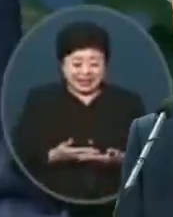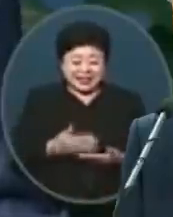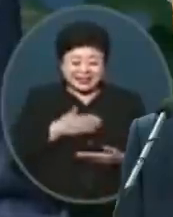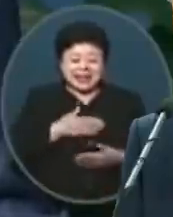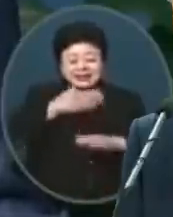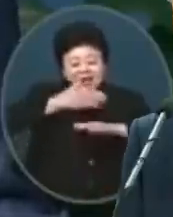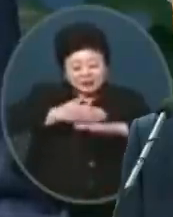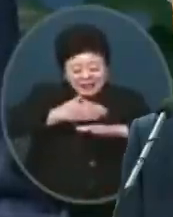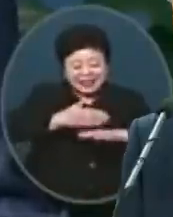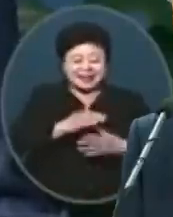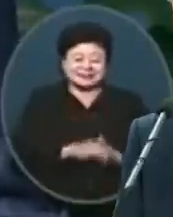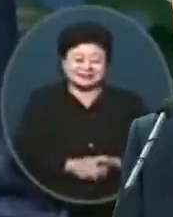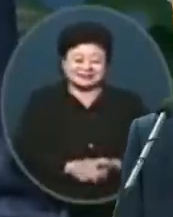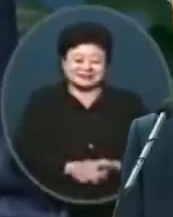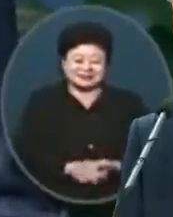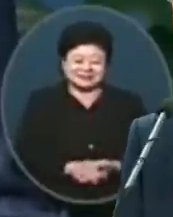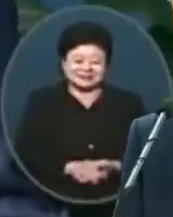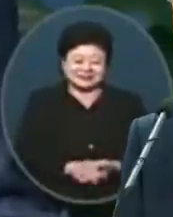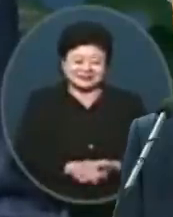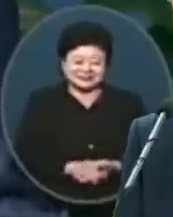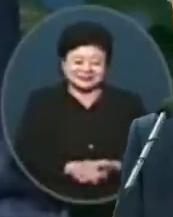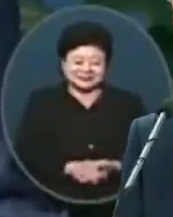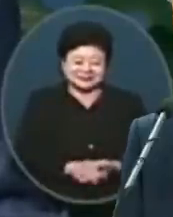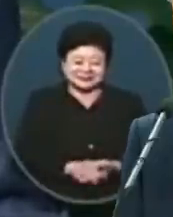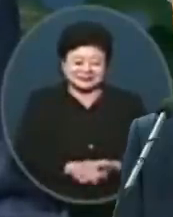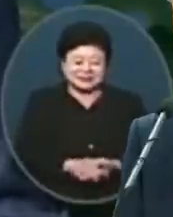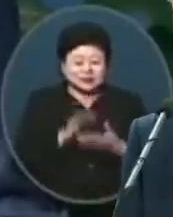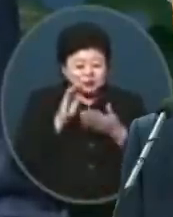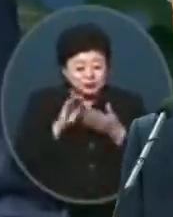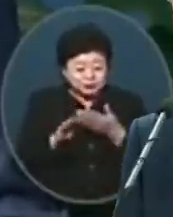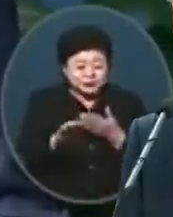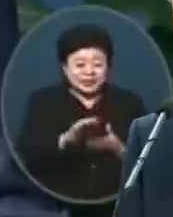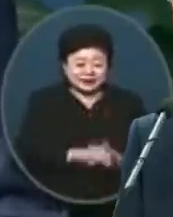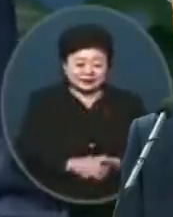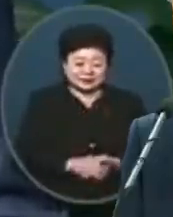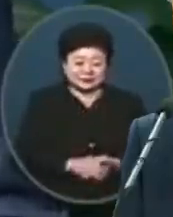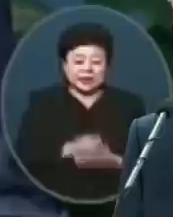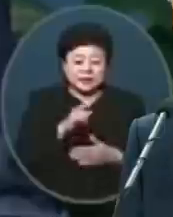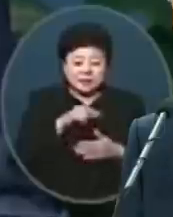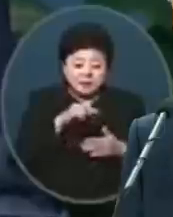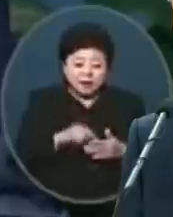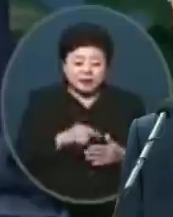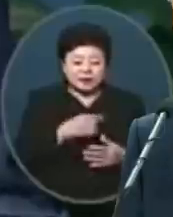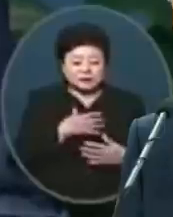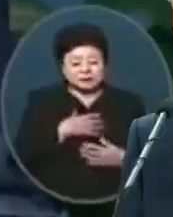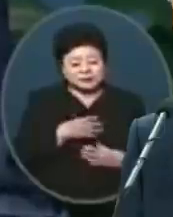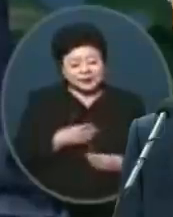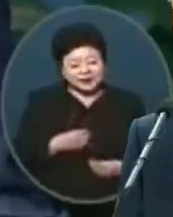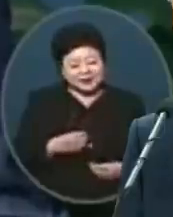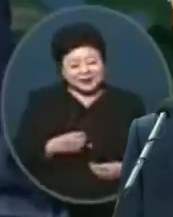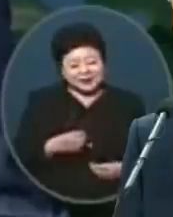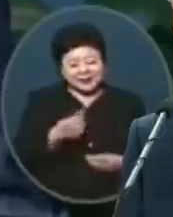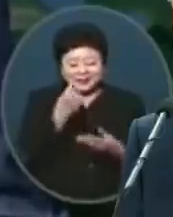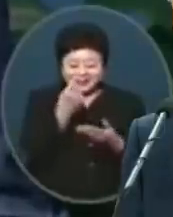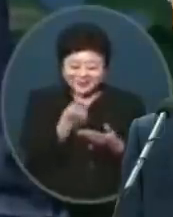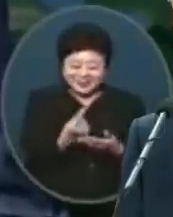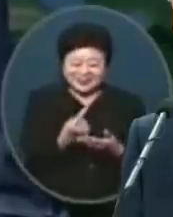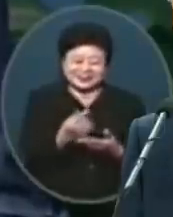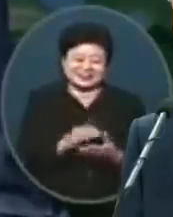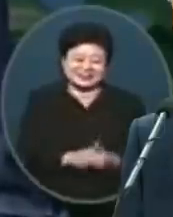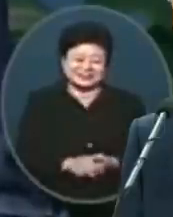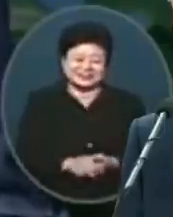나는 감사하던데. 그렇게 하고 난 다음에 마음에 평안을 얻게